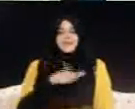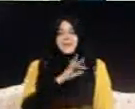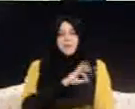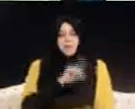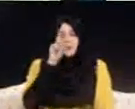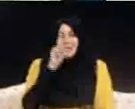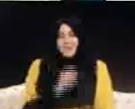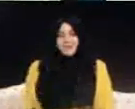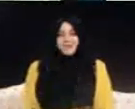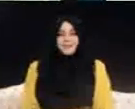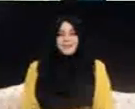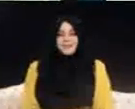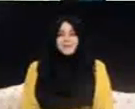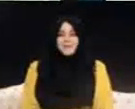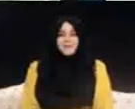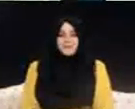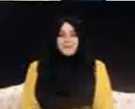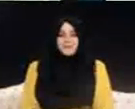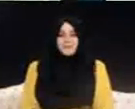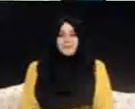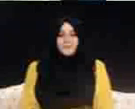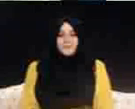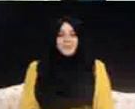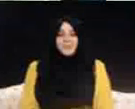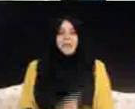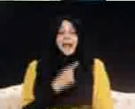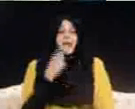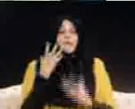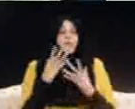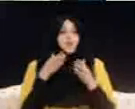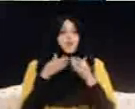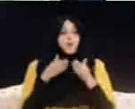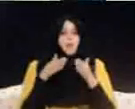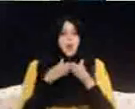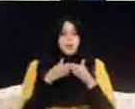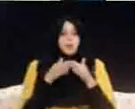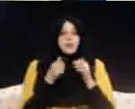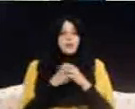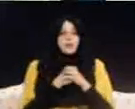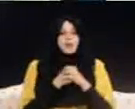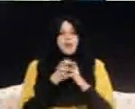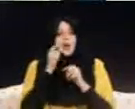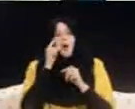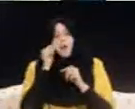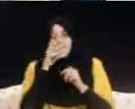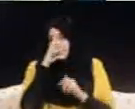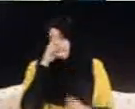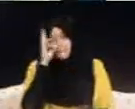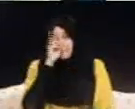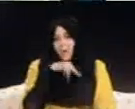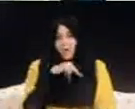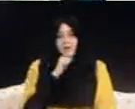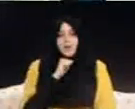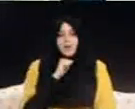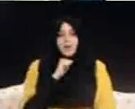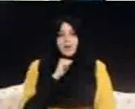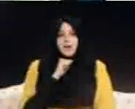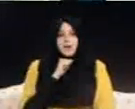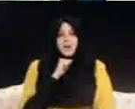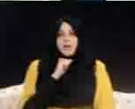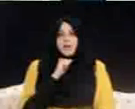خويا. وعليكم السلام ورحمة الله وبركاته. حابة نسقسي ما حكم يعني الراجل كيموت ويحطوا التصاور تاعو